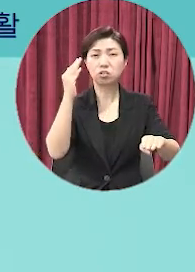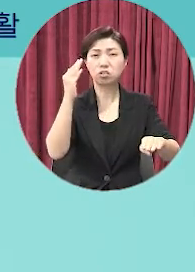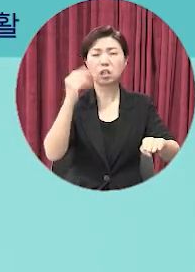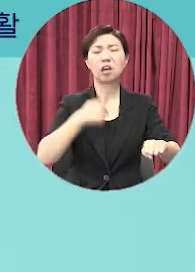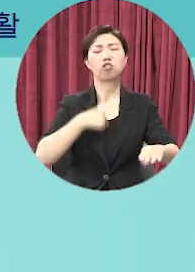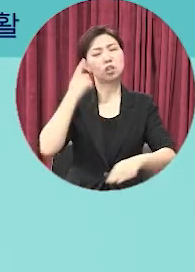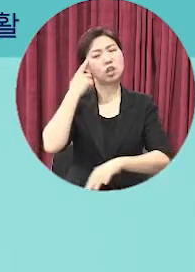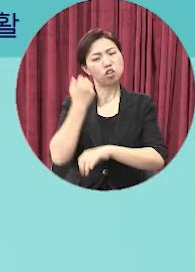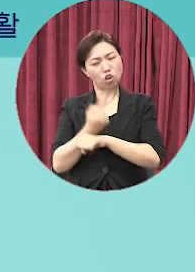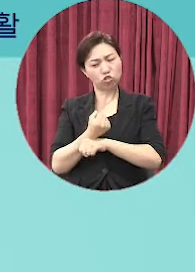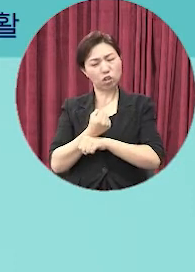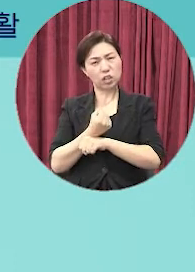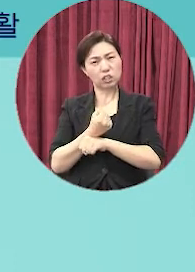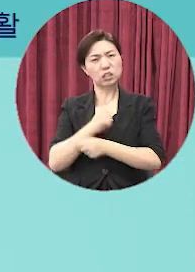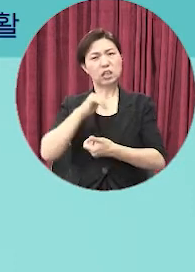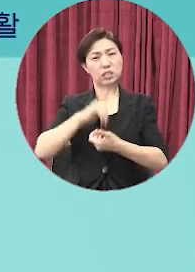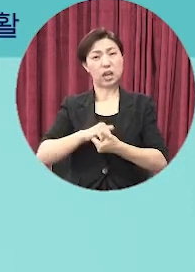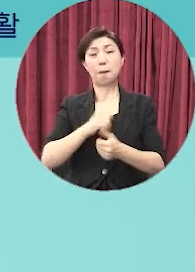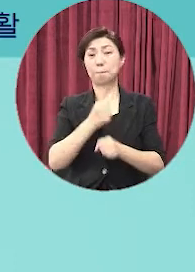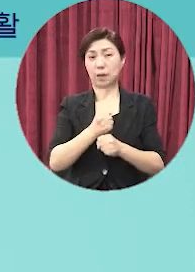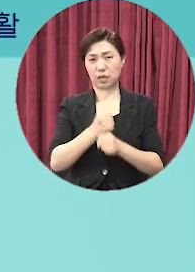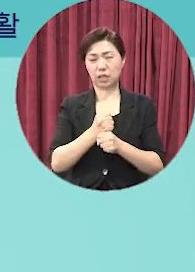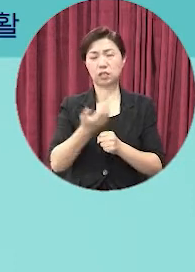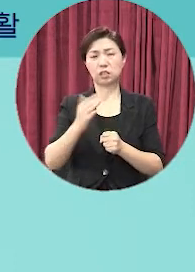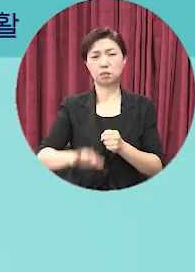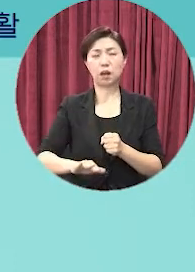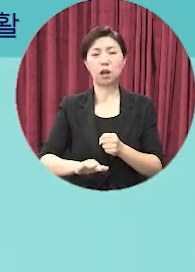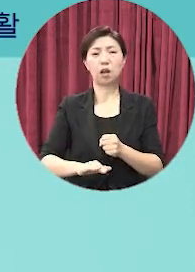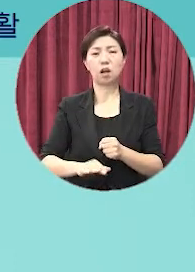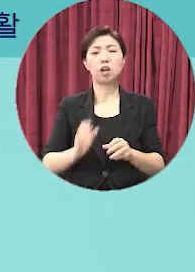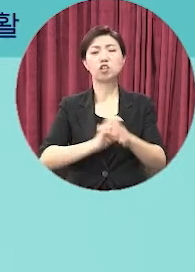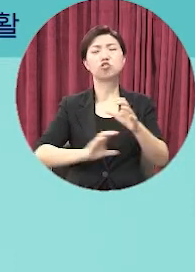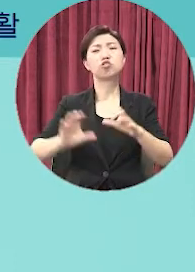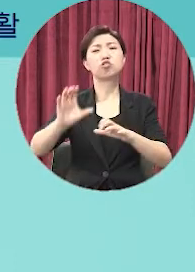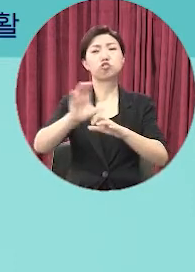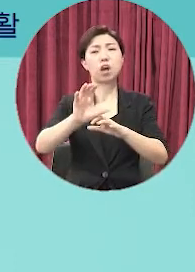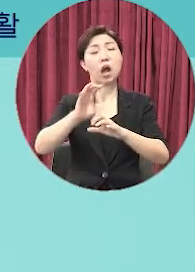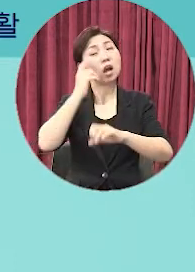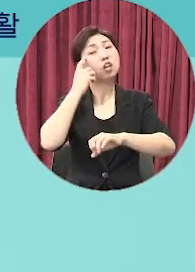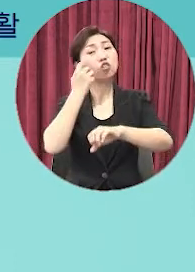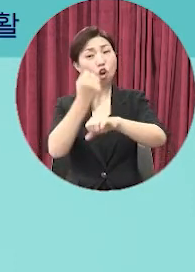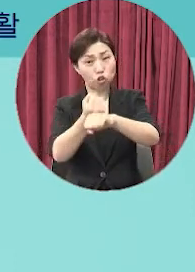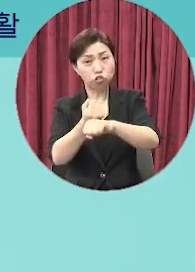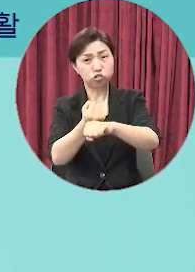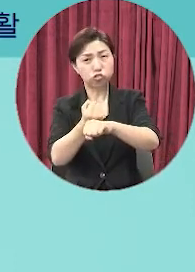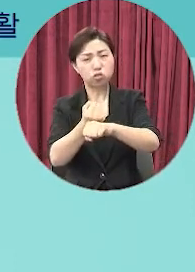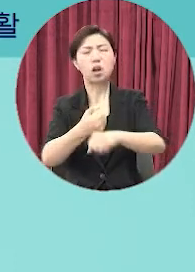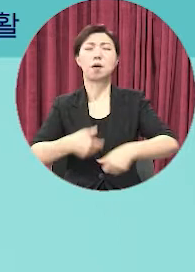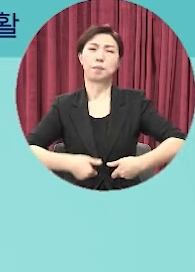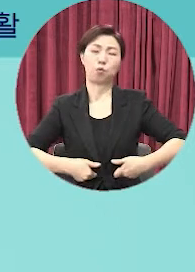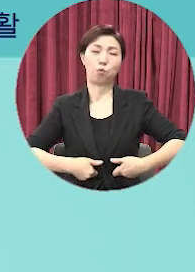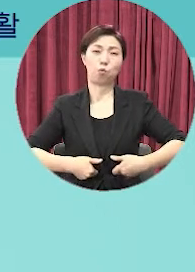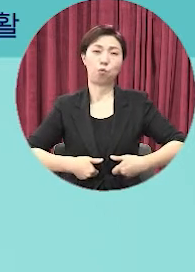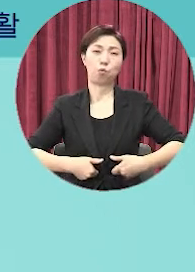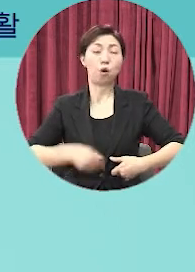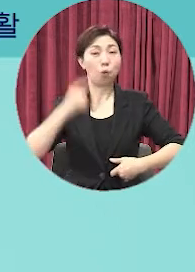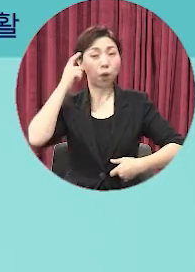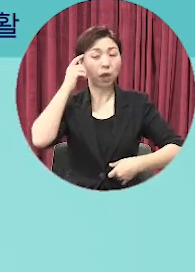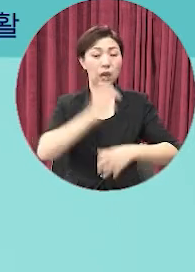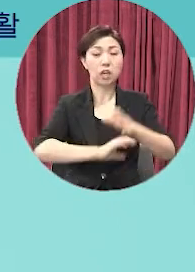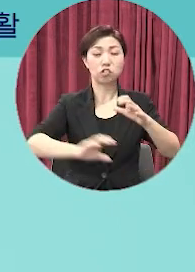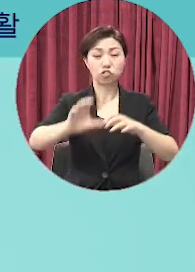하지만은 앞으로 좀 더 추가적인 연구를 통해서 이런 평가 체계에 대한 어떠한